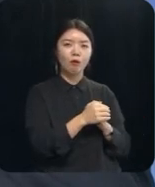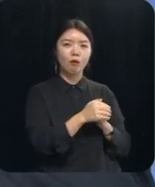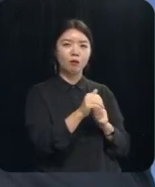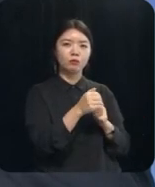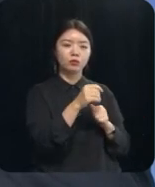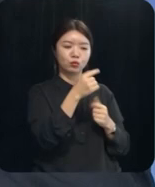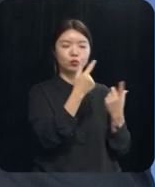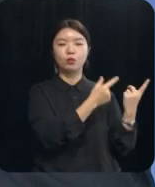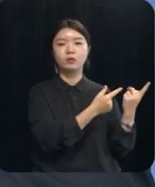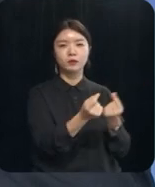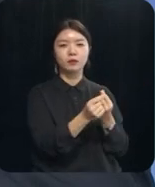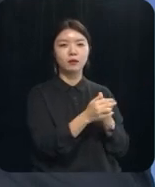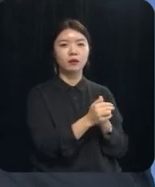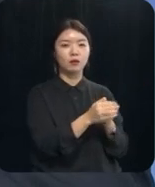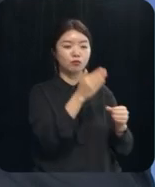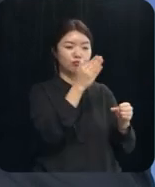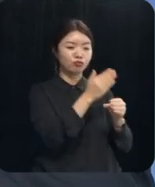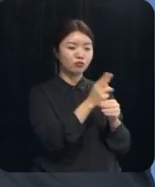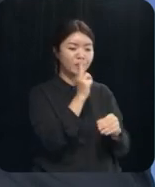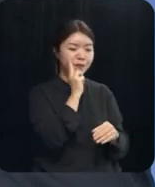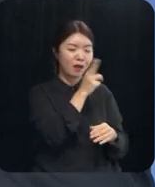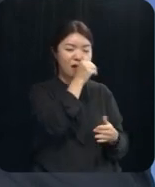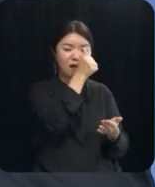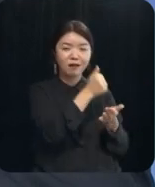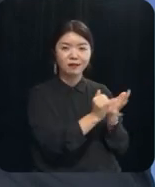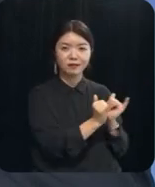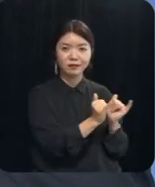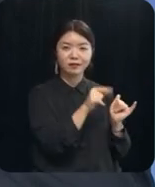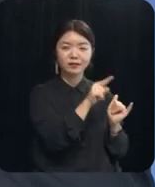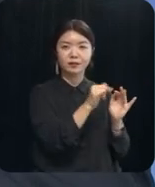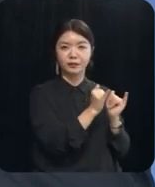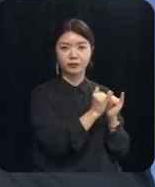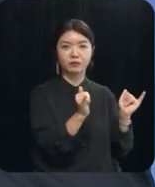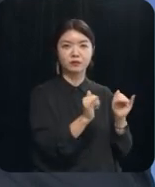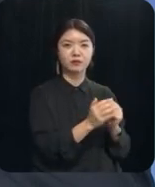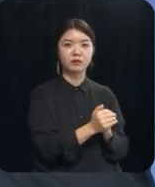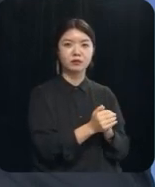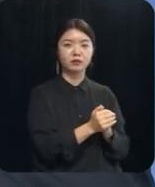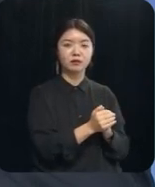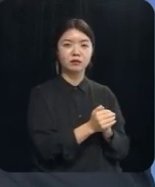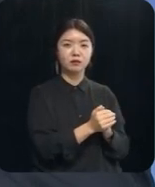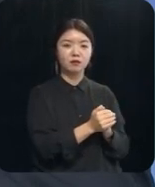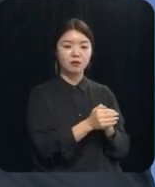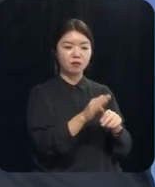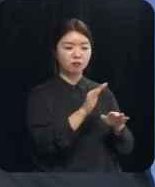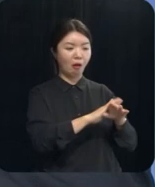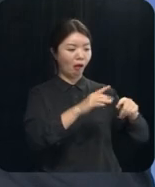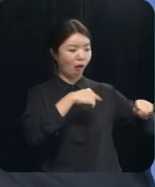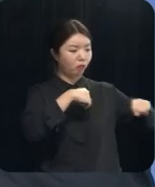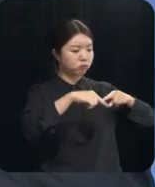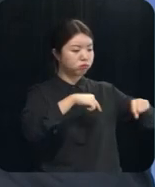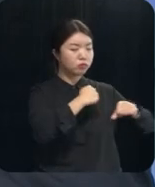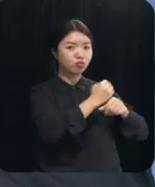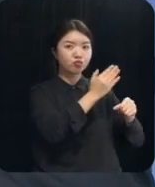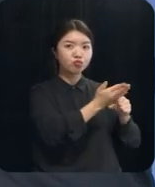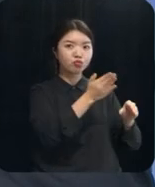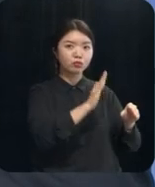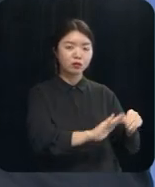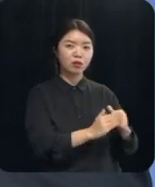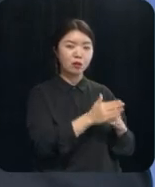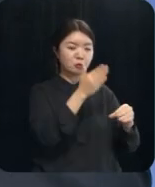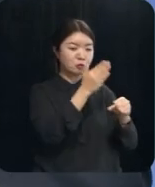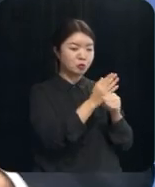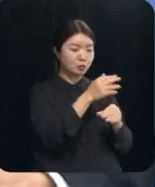마찬가지입니다. 중대범죄 피의자들입니다. 이분들이 그래 창당하고 정치하고 있는데 우리 그